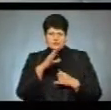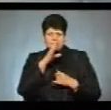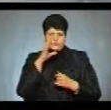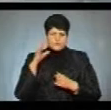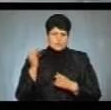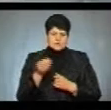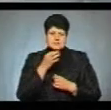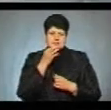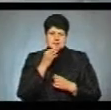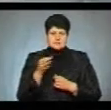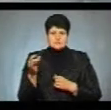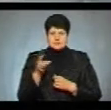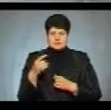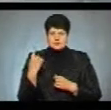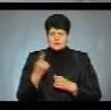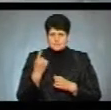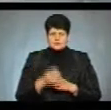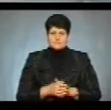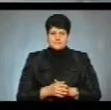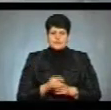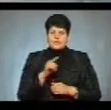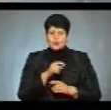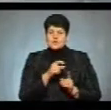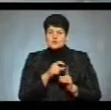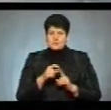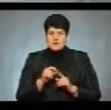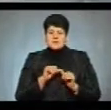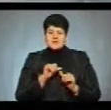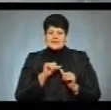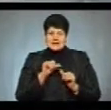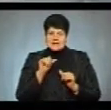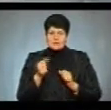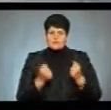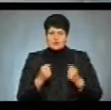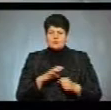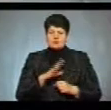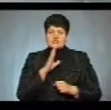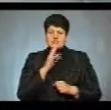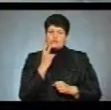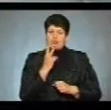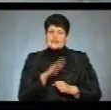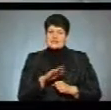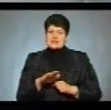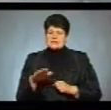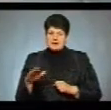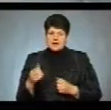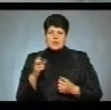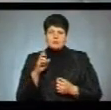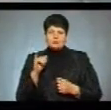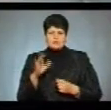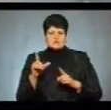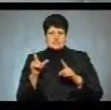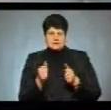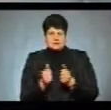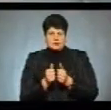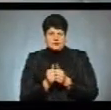речник Нацполіції Рівненської області Антон Крук. За його словами, окрім водія, у салоні перебували жінка і двоє дітей. Бус виїхав на узбіччя та